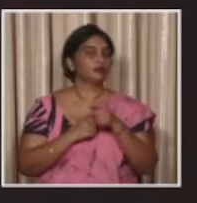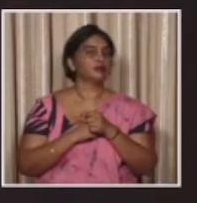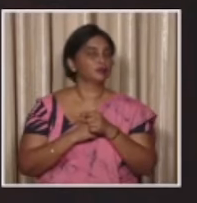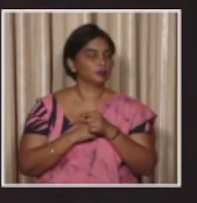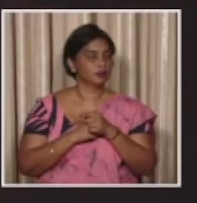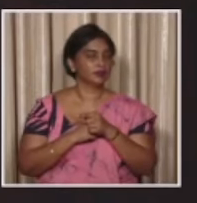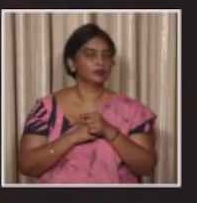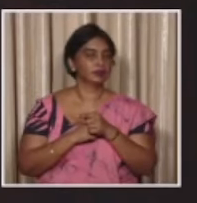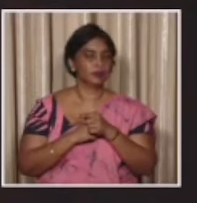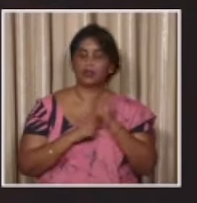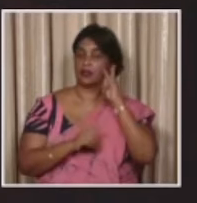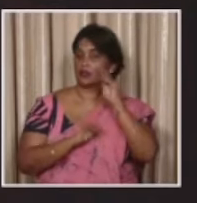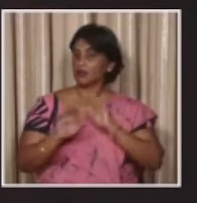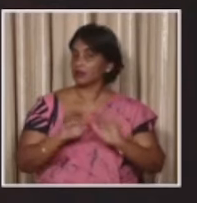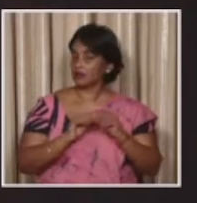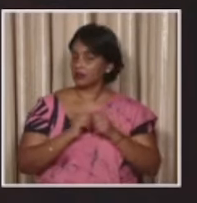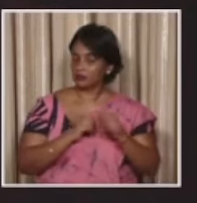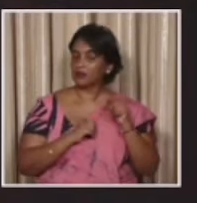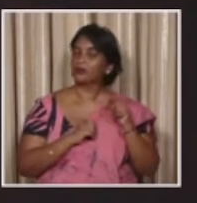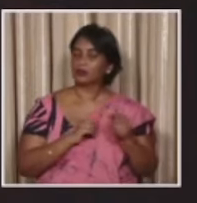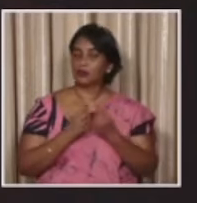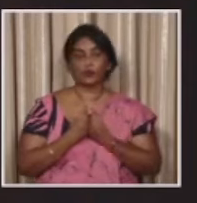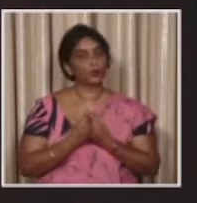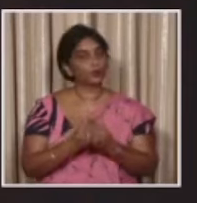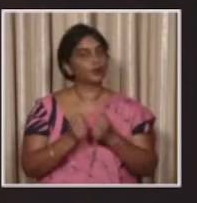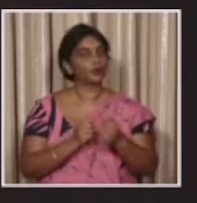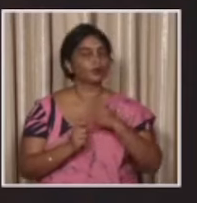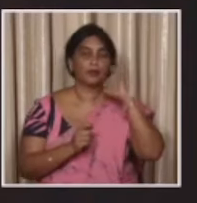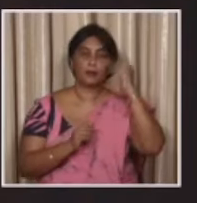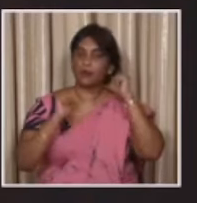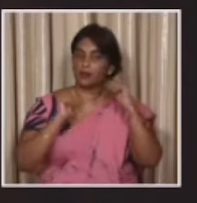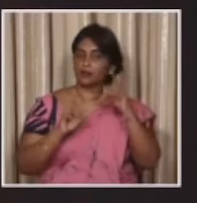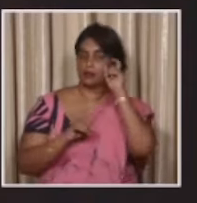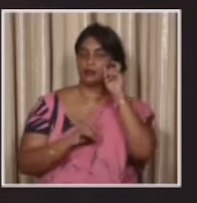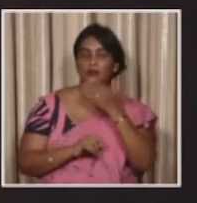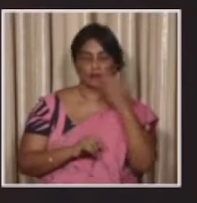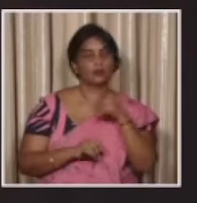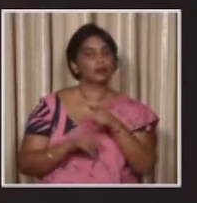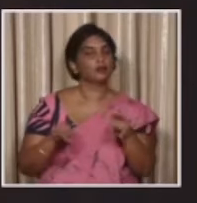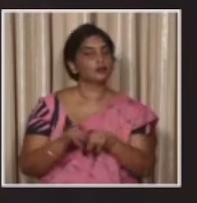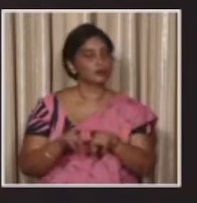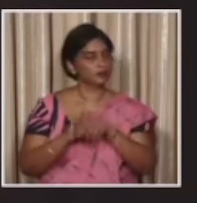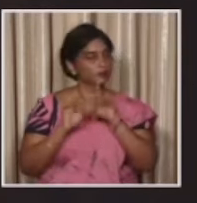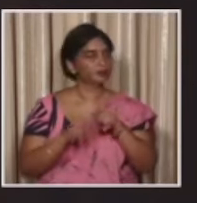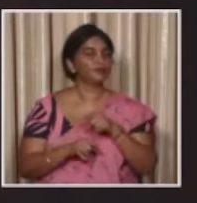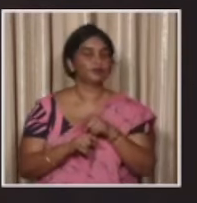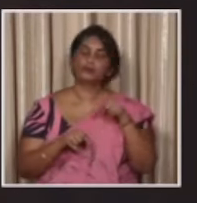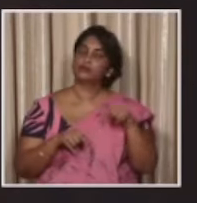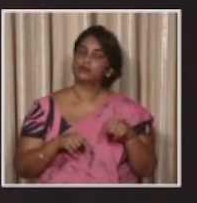මේ කළමනාකාරීත්වය කාර්යක්ෂමතාවය ඵලදායීතාවය බලන්න පුළුවන් අපිට. ඒ වගේම තමයි